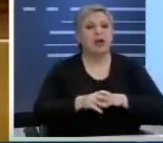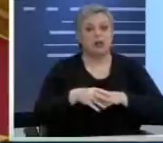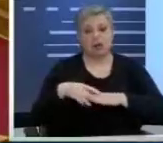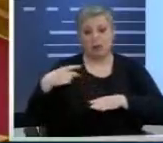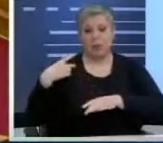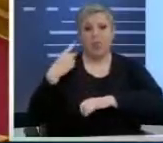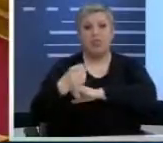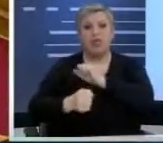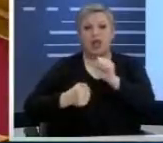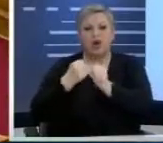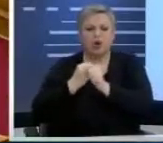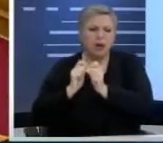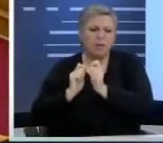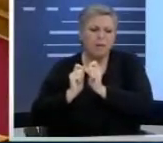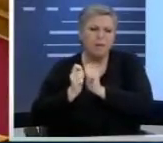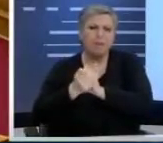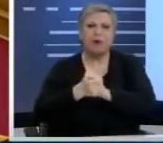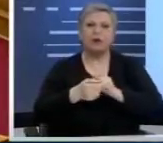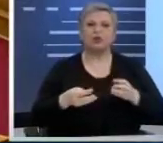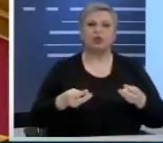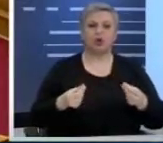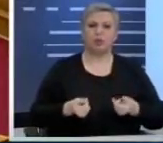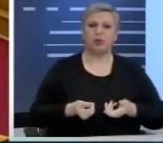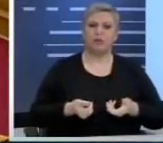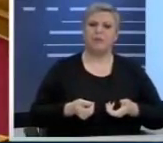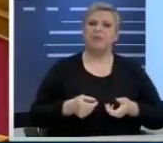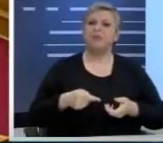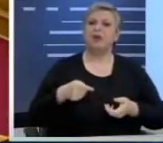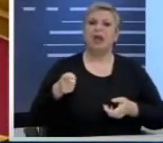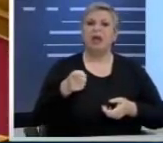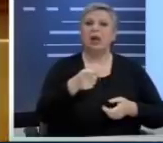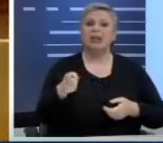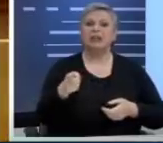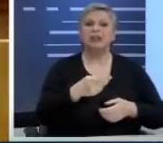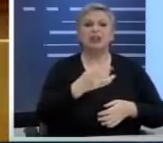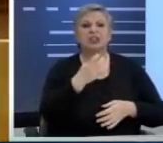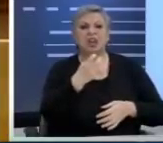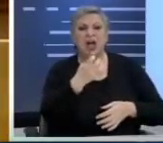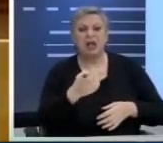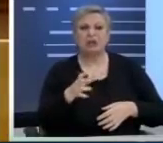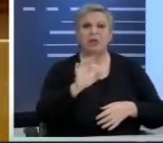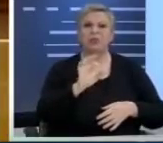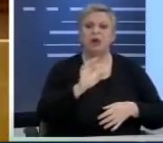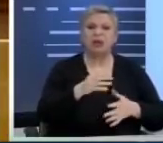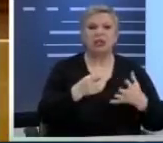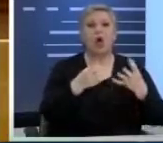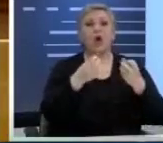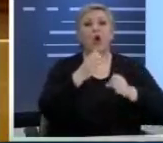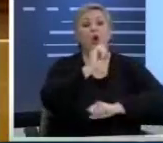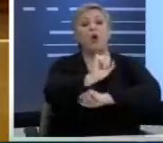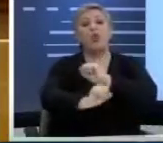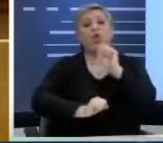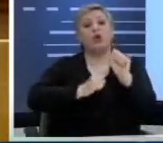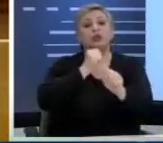2 χρόνια. Γιατί δεν τα κάνετε αυτά τα τελευταία 40, 50, να μην πω 80 χρόνια? Για να μπορεί κάποιος